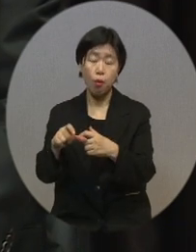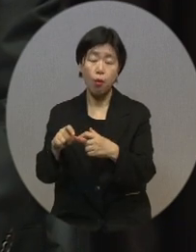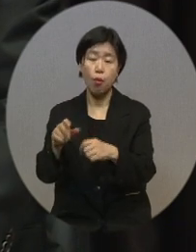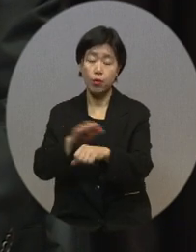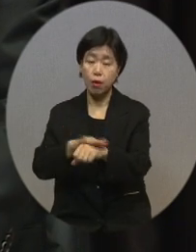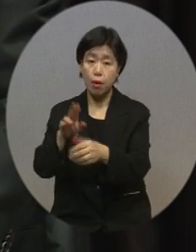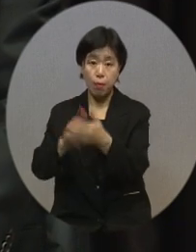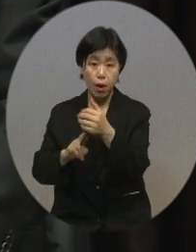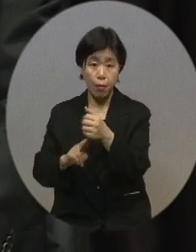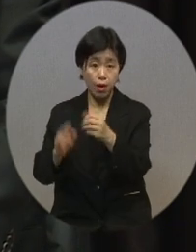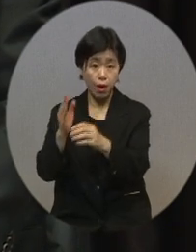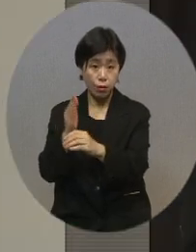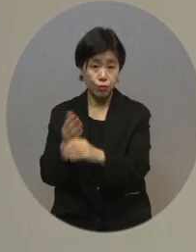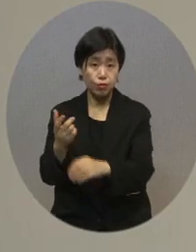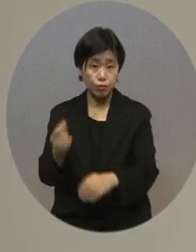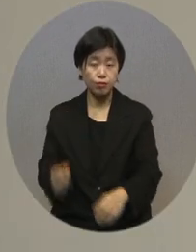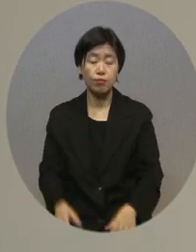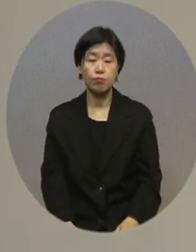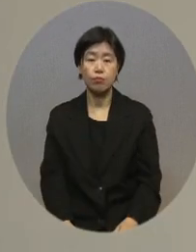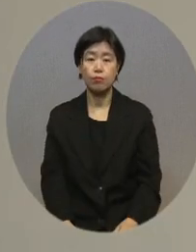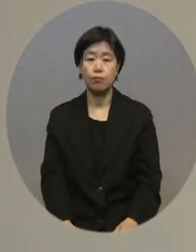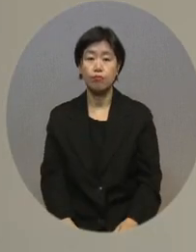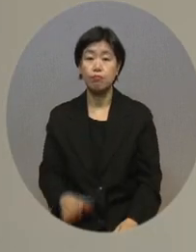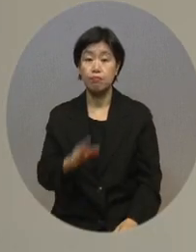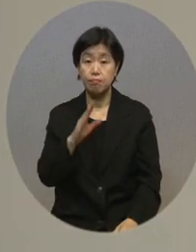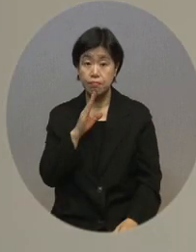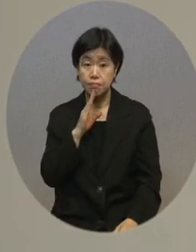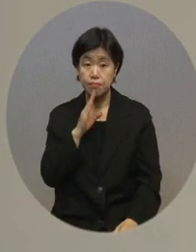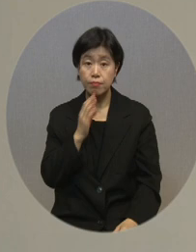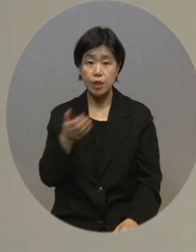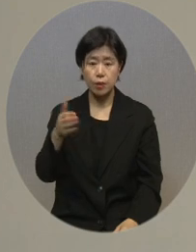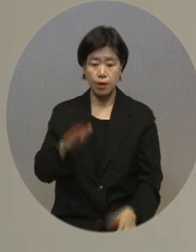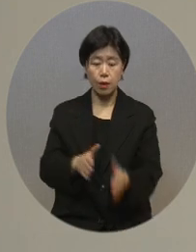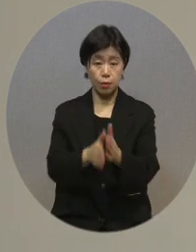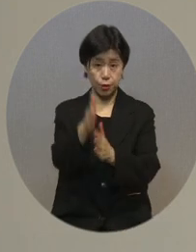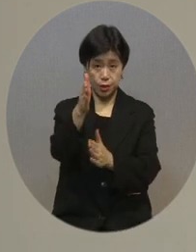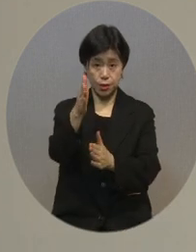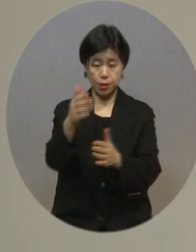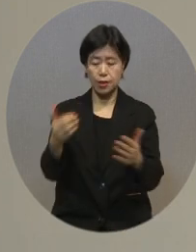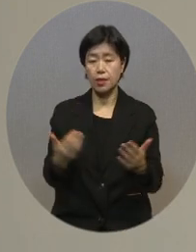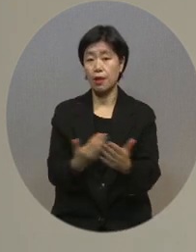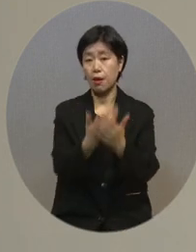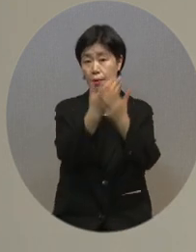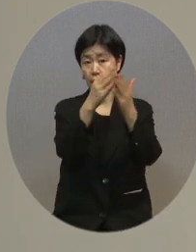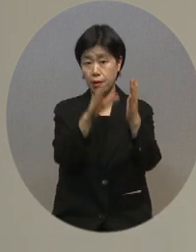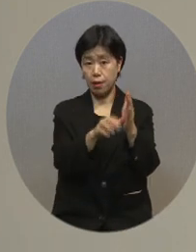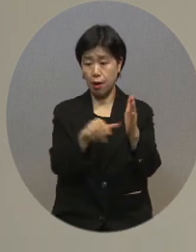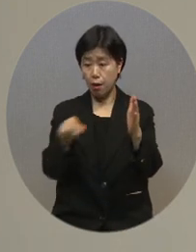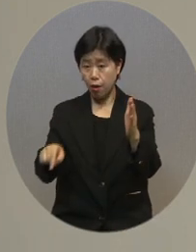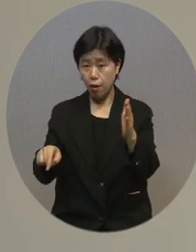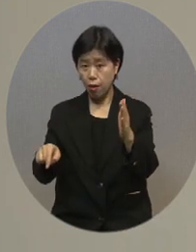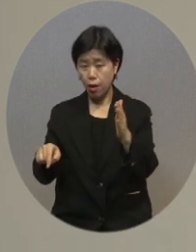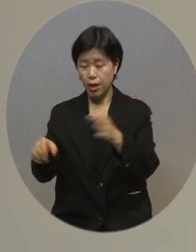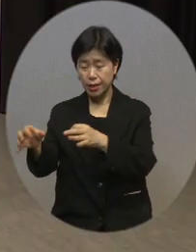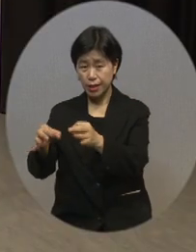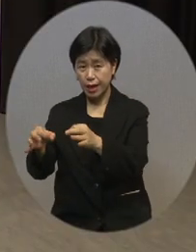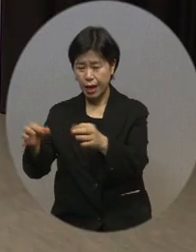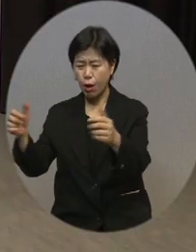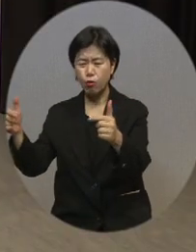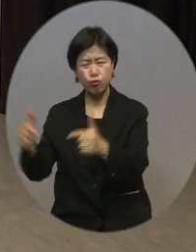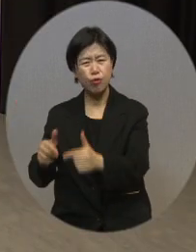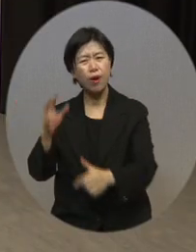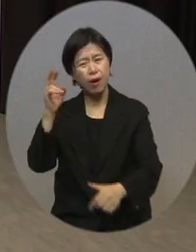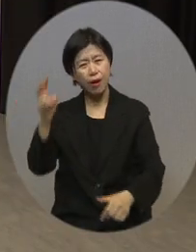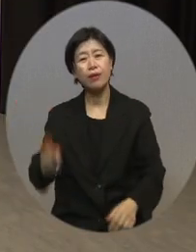하고 있는 거죠. 존속하는 거죠. 예. 근데 이제 도시 개발과 더불어서 그런 이제 시장들도 점점 축소가 되는 거죠. 자, 이제